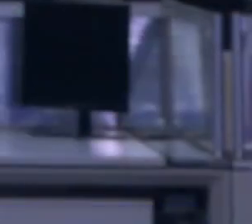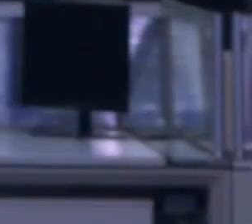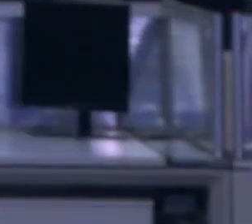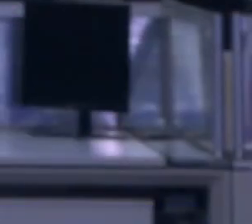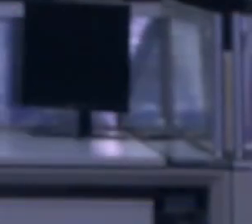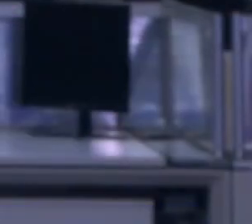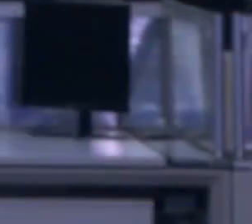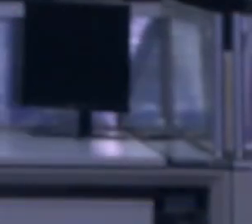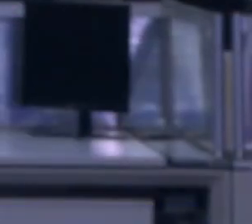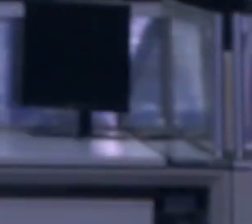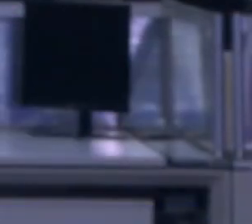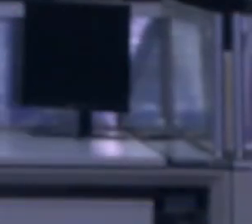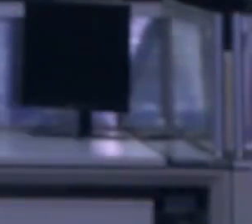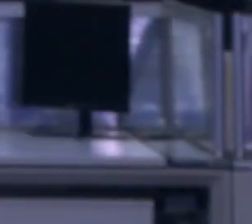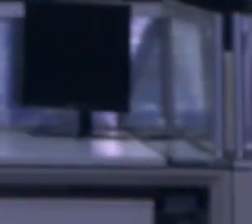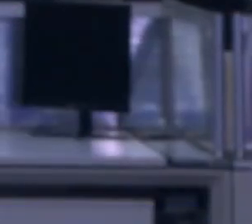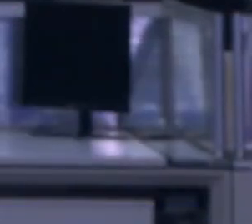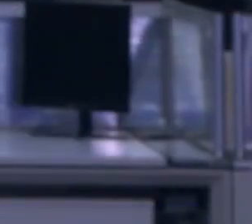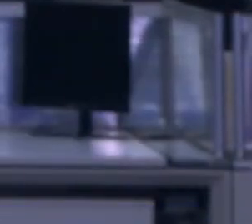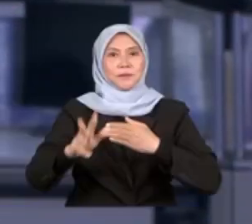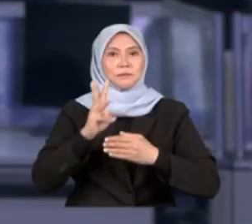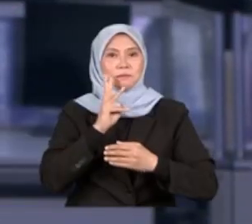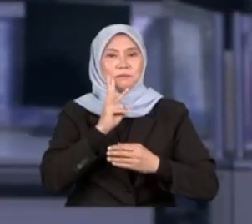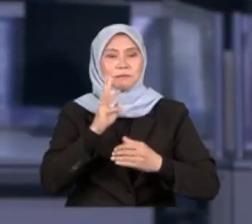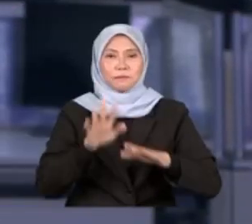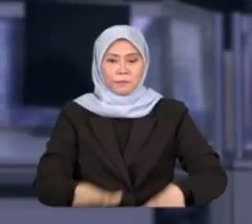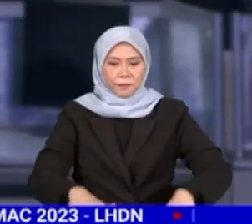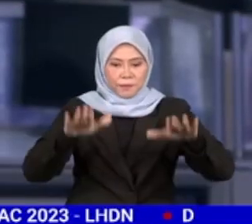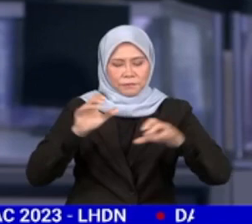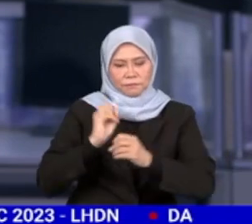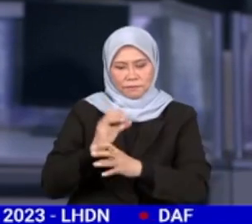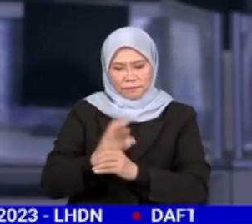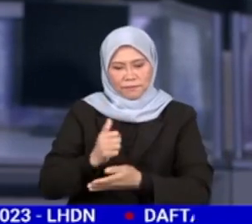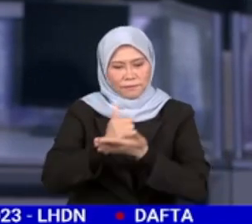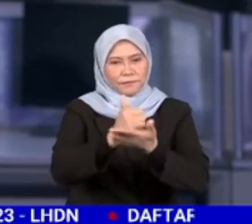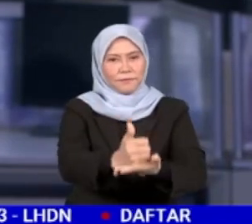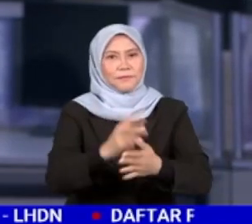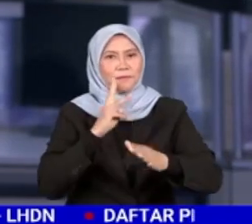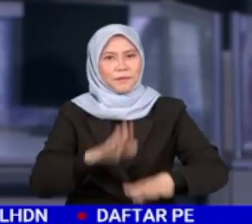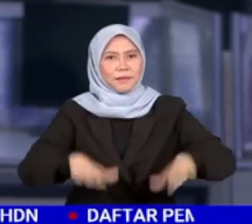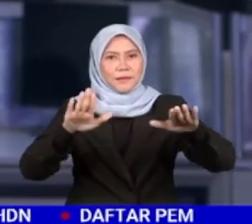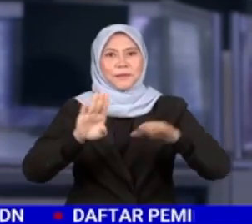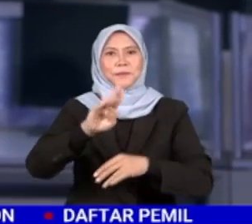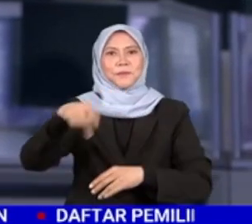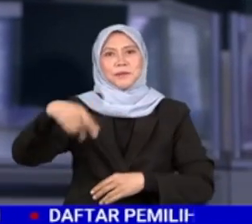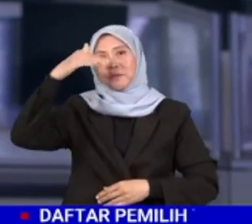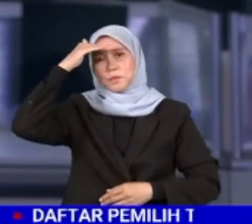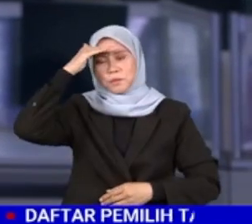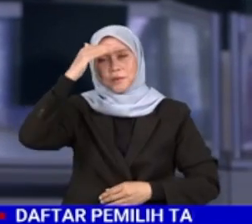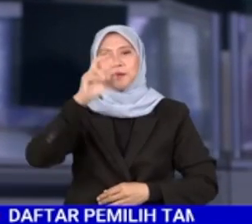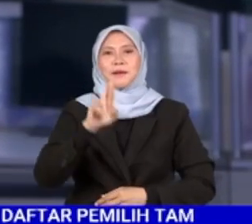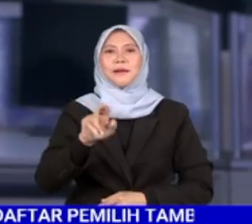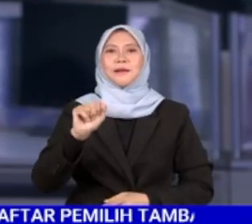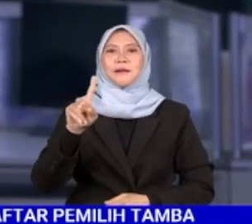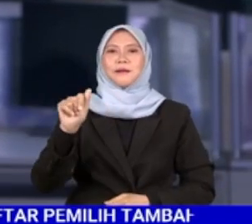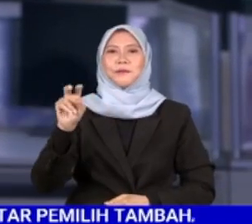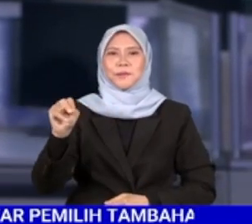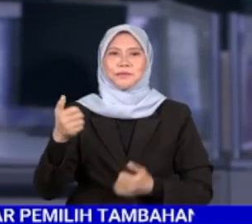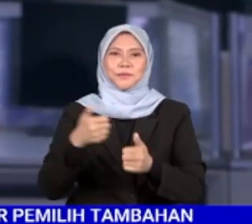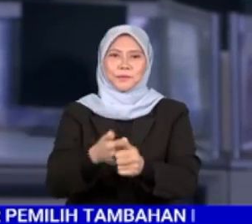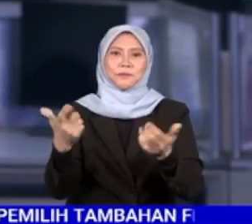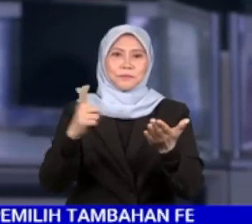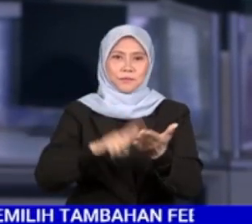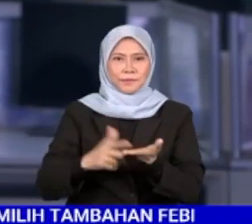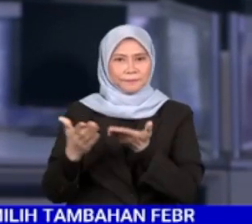Baik, pasukan sukarelawan perkhidmatan awam pasca banjir gigih membantu penduduk terjejas di Batu Pahat, Johor. Ravin Sanmugam yang mengikuti